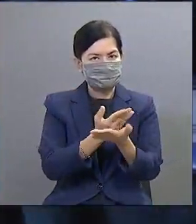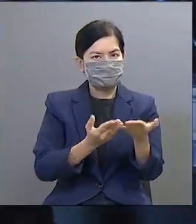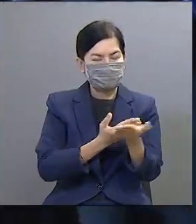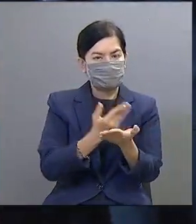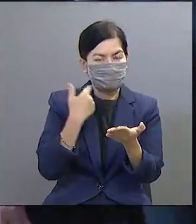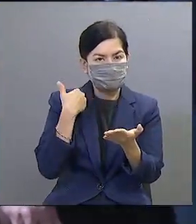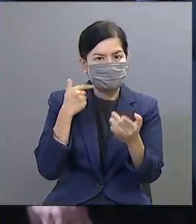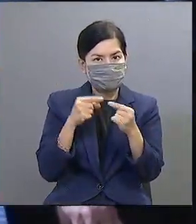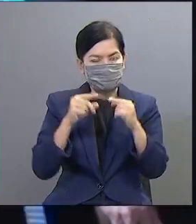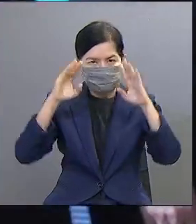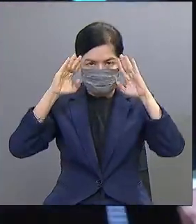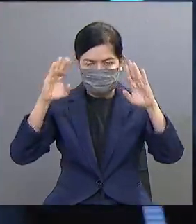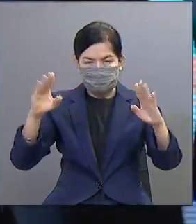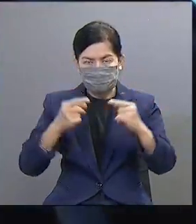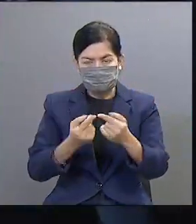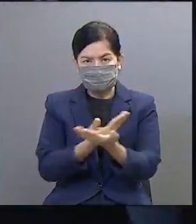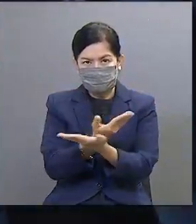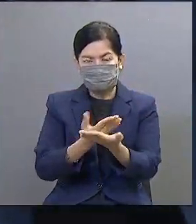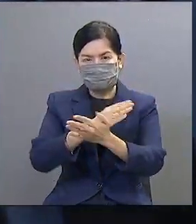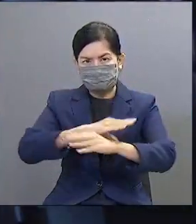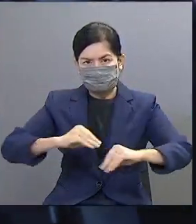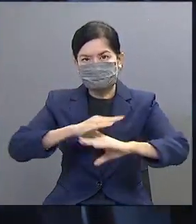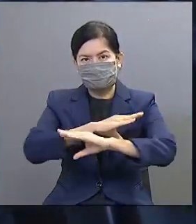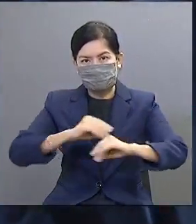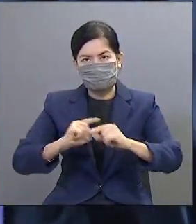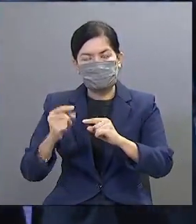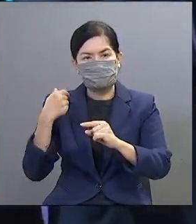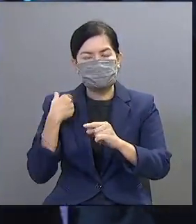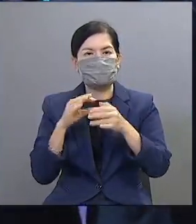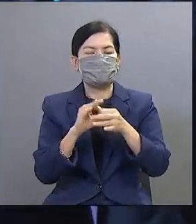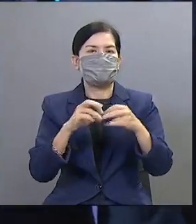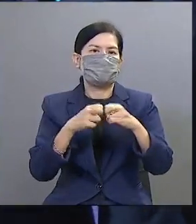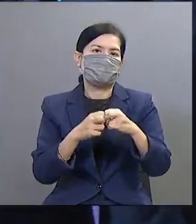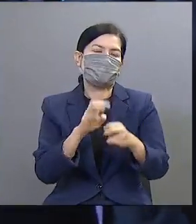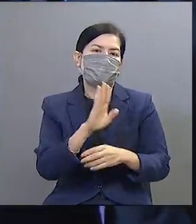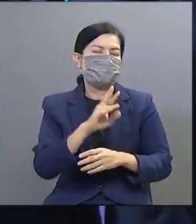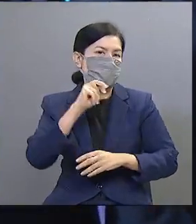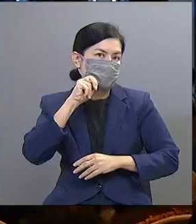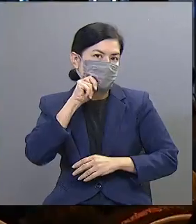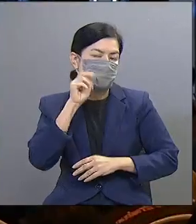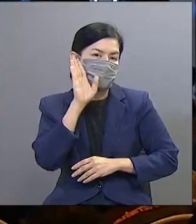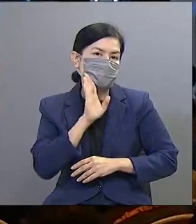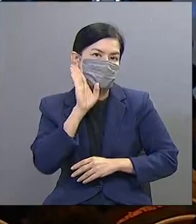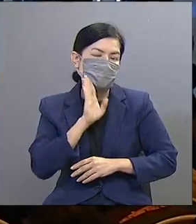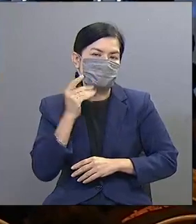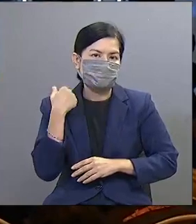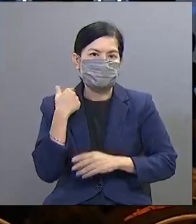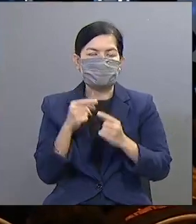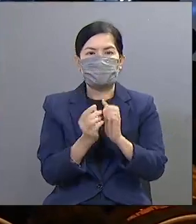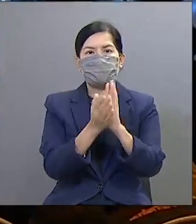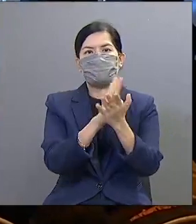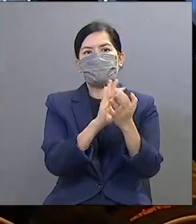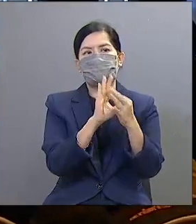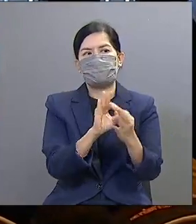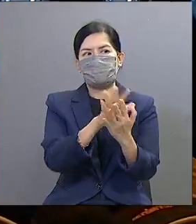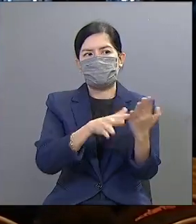ระสบการณแล้ผลการวิจัยร significa เทคโโยีต่ๆ เรื่องของปัหาน้ำบาดานนะคะรวมถึงยกระดับความสำคัญของน้ปะดาลในว